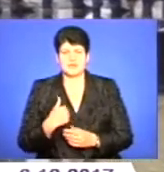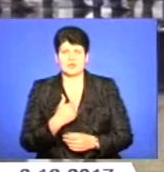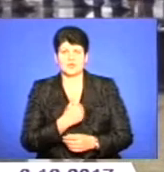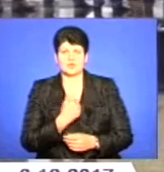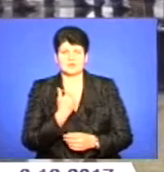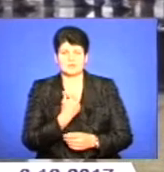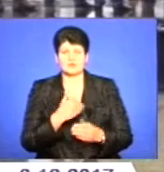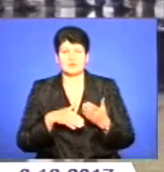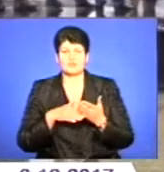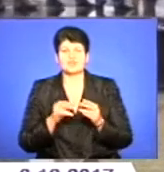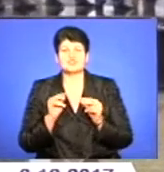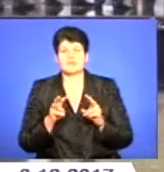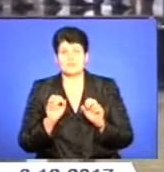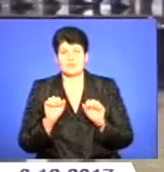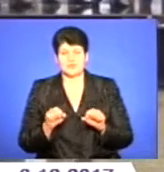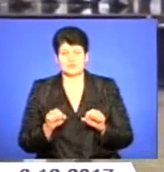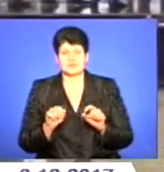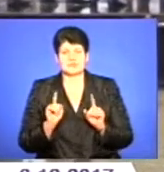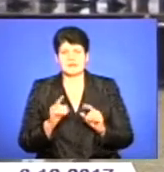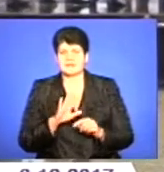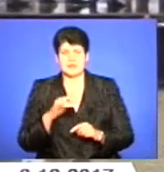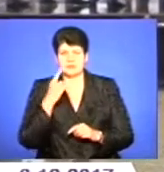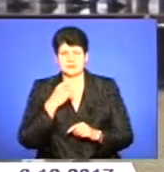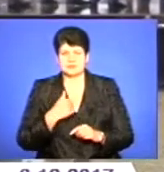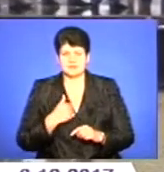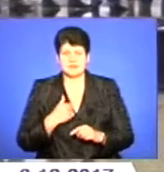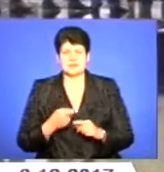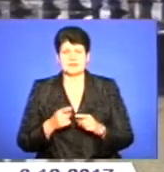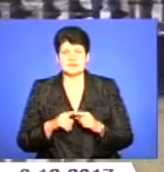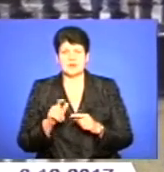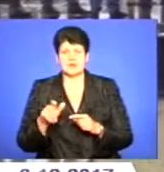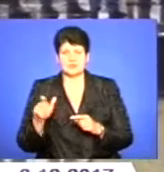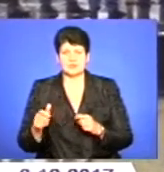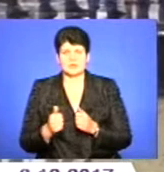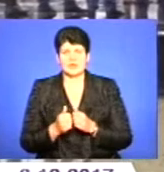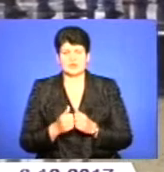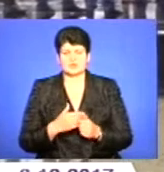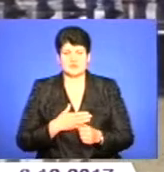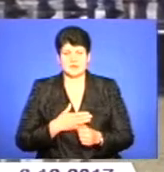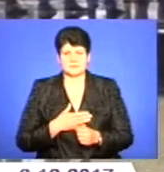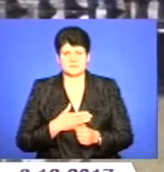їм допомогти, чим можу, тільки не особисто я. Це, без сумніву, люди, які поруч з мене.